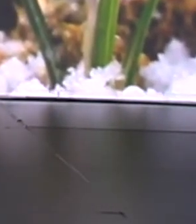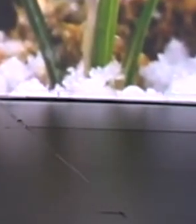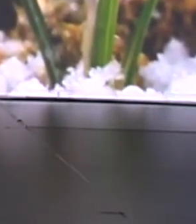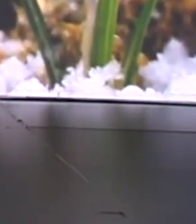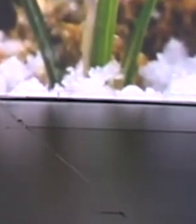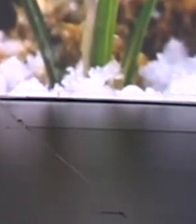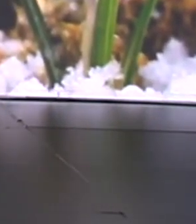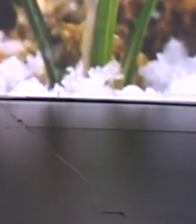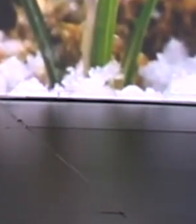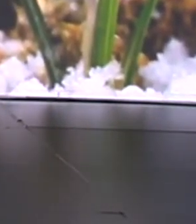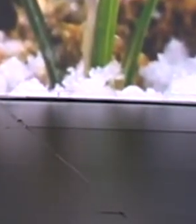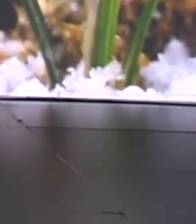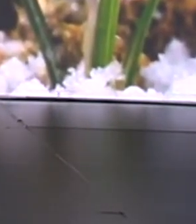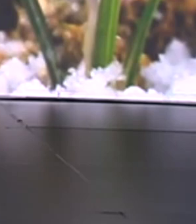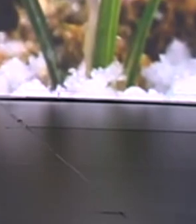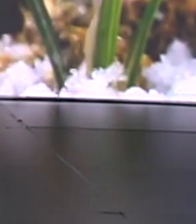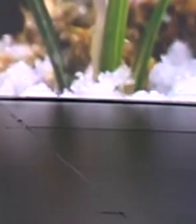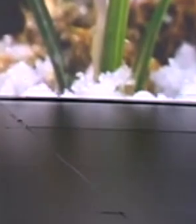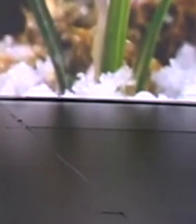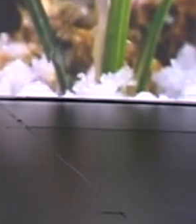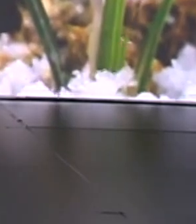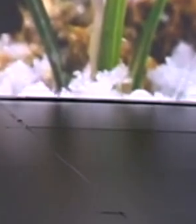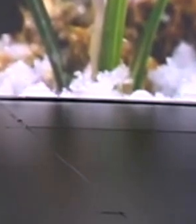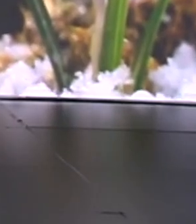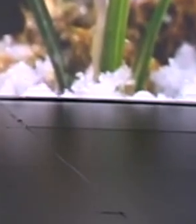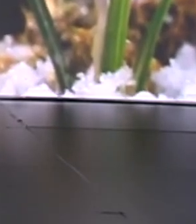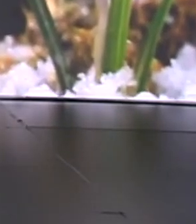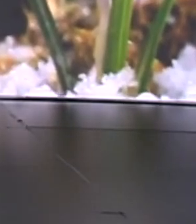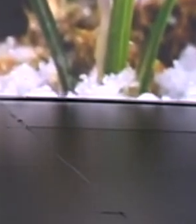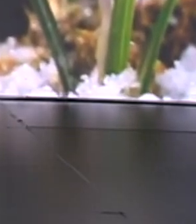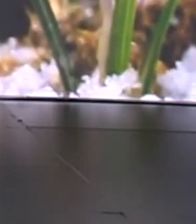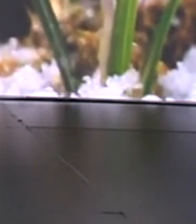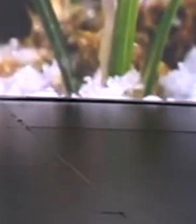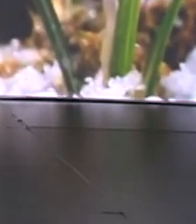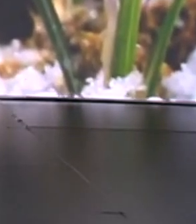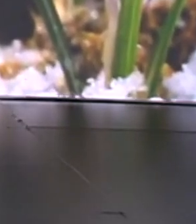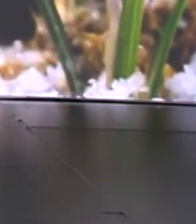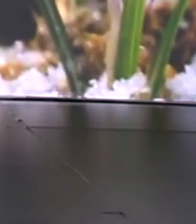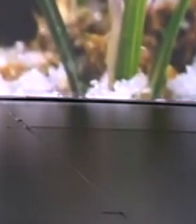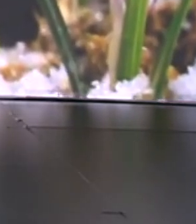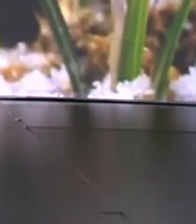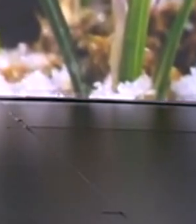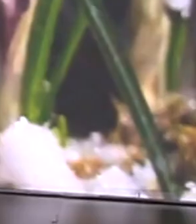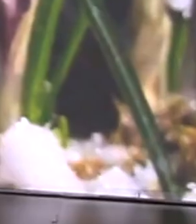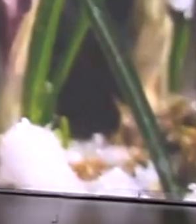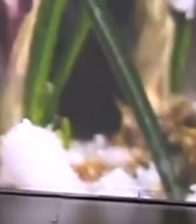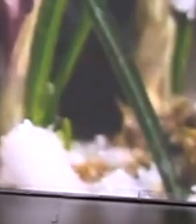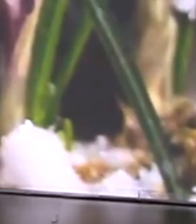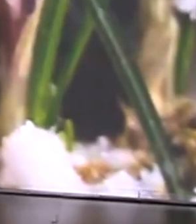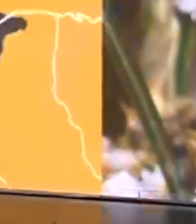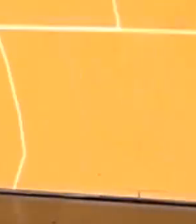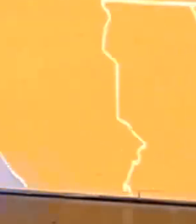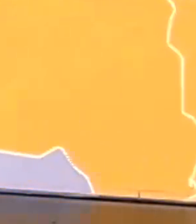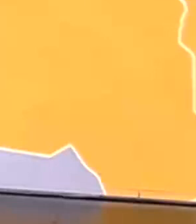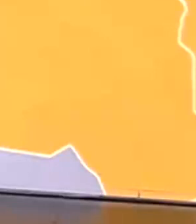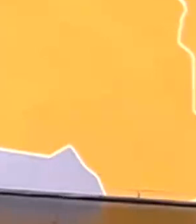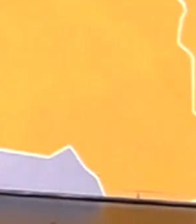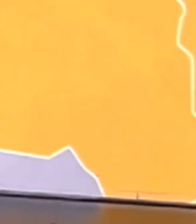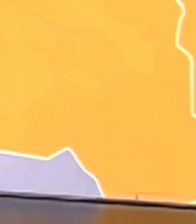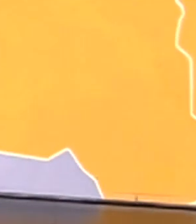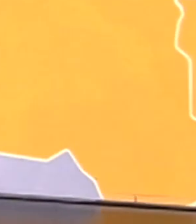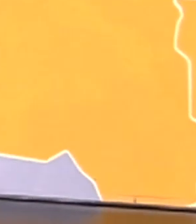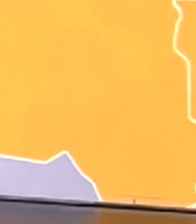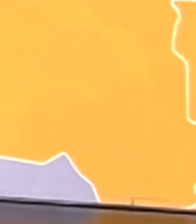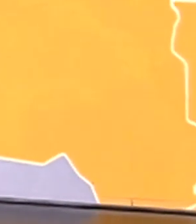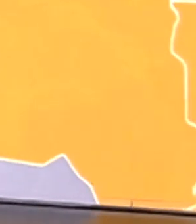бағанасы Семей мен Өскеменде күндіз 1-3 градус жылыны, түнде 12-14 градус суықты көрсетеді. Батыстың басым бөлігінде күн